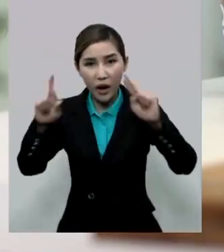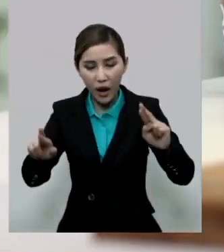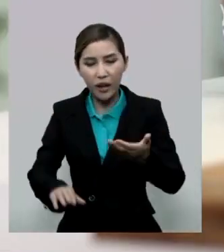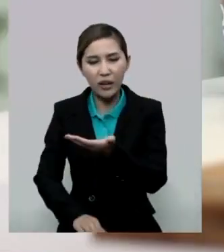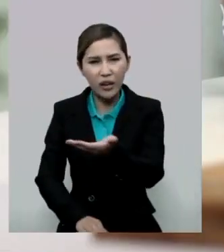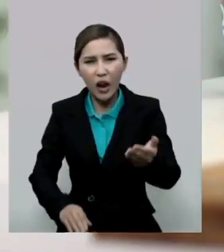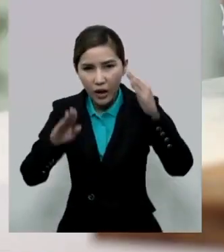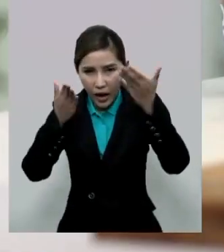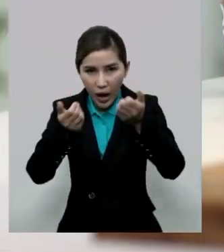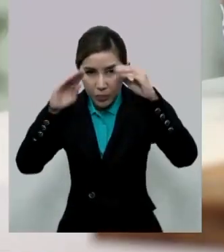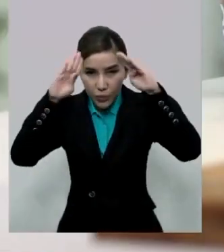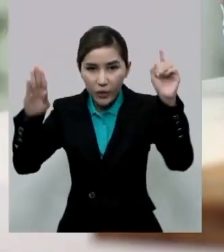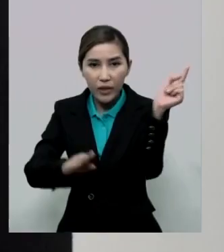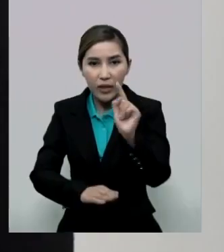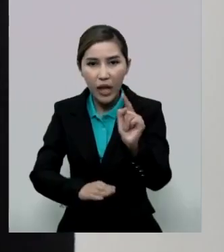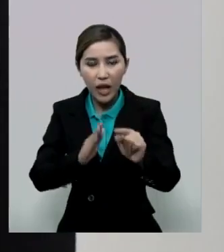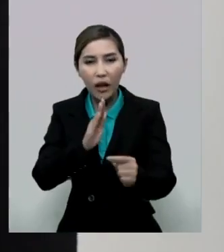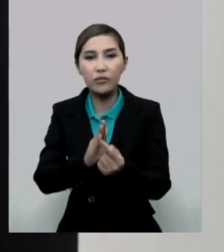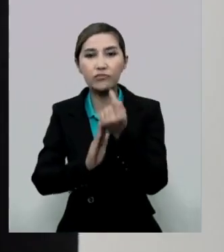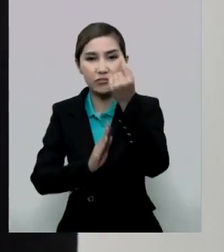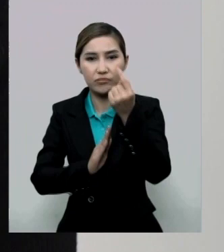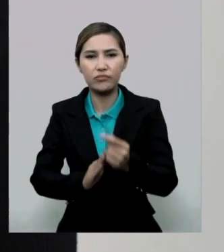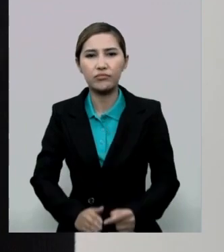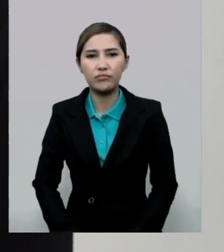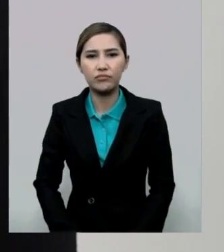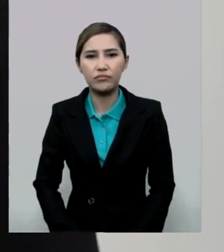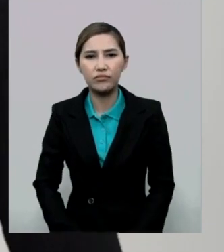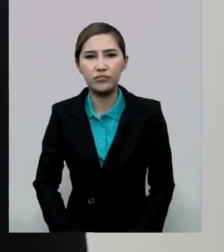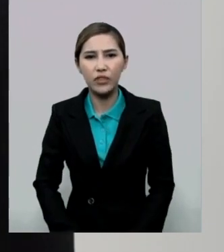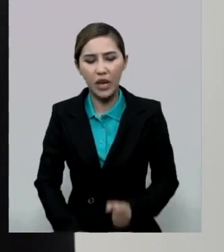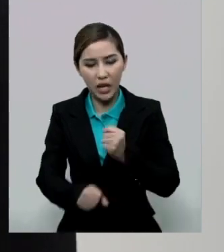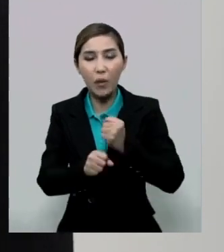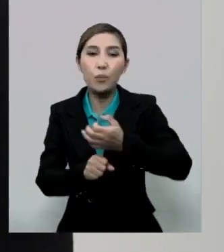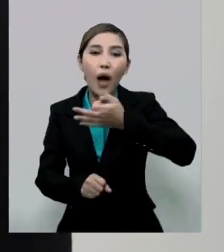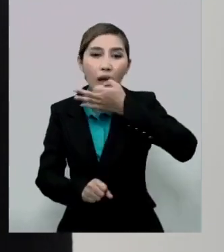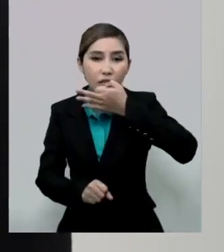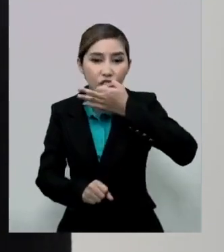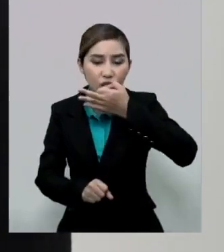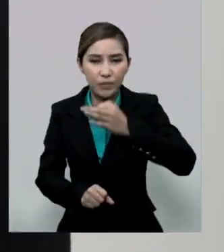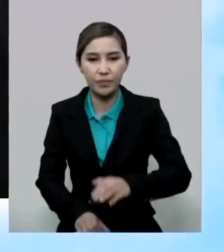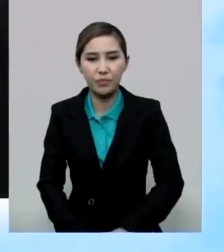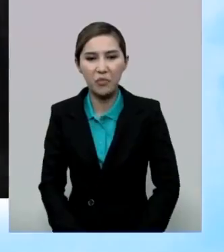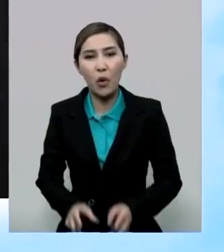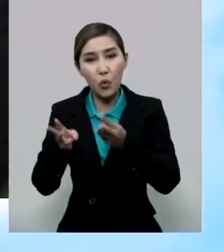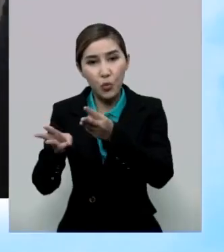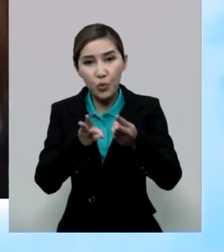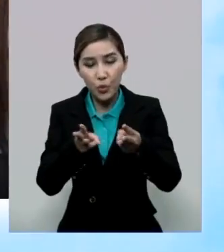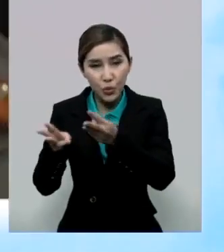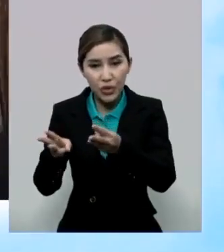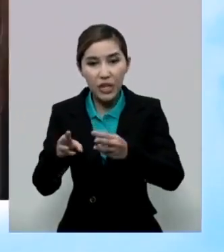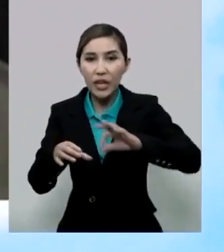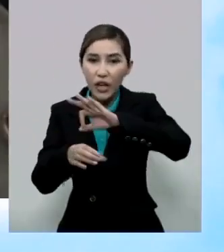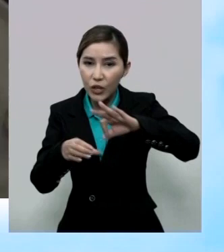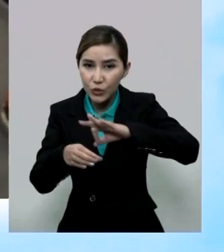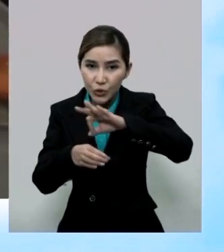ที่นี่อะค่ะได้รับประสบการณ์อะไรบ้าง อย่างแรกเลยก็คือได้เกี่ยวกับการประกอบอาชีพ ค่ะ แล้วก็วิธี